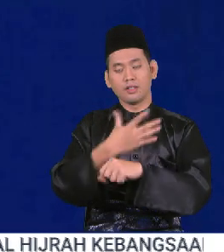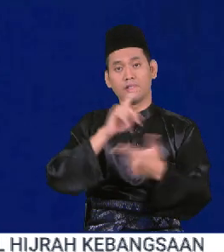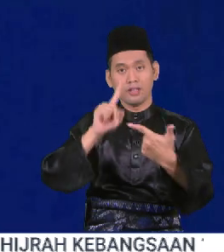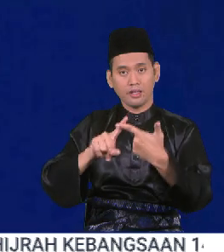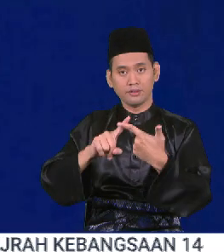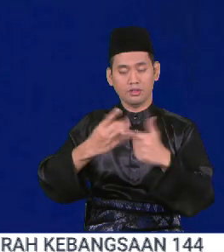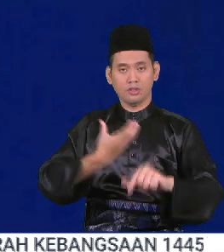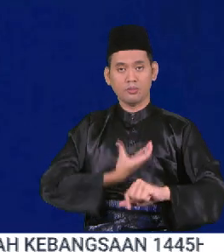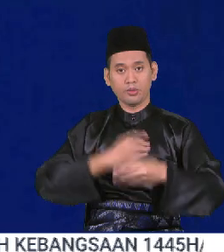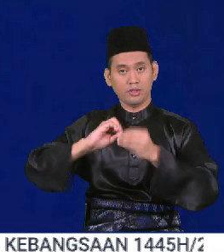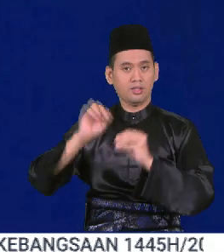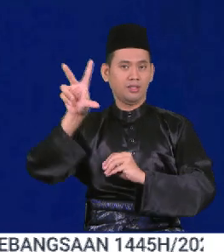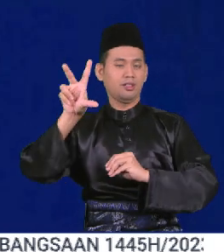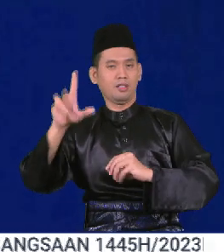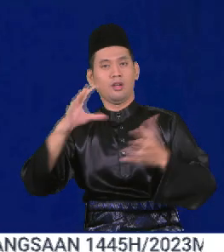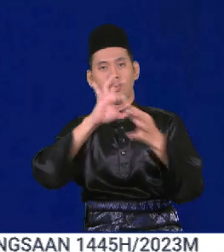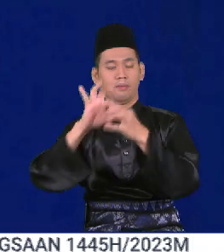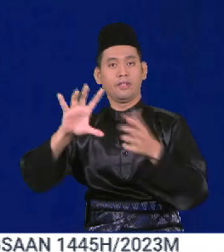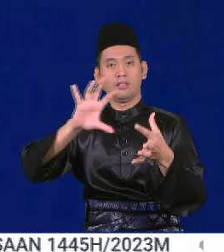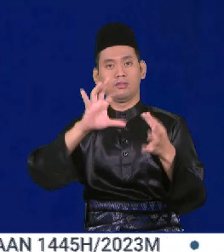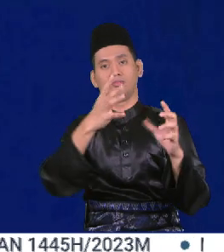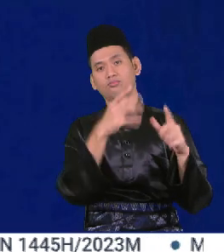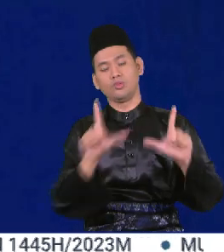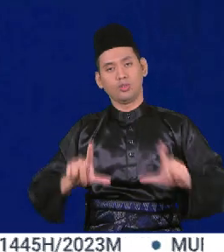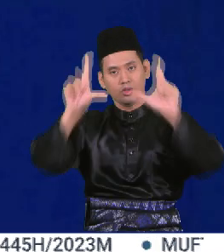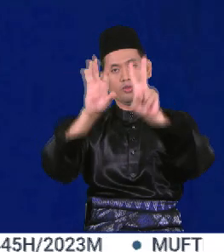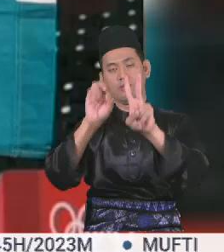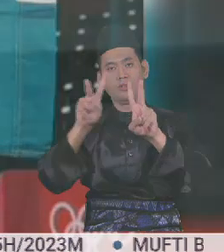gangsa pada Olimpik Tokyo 2020.